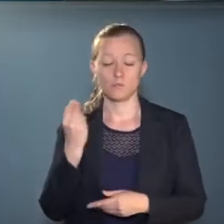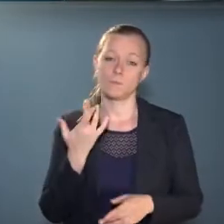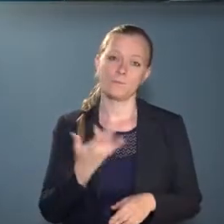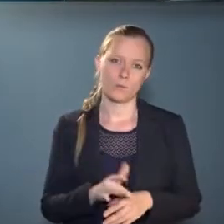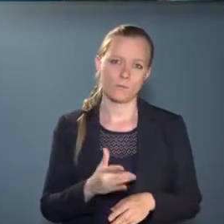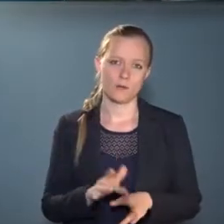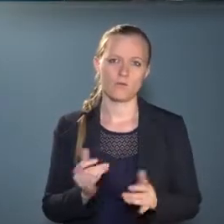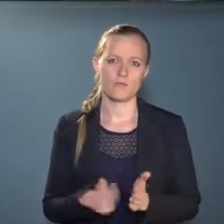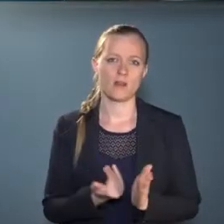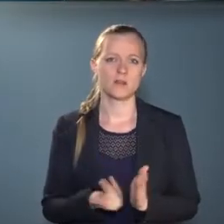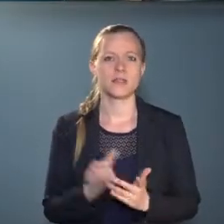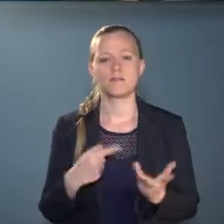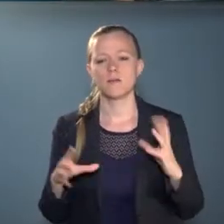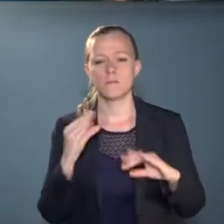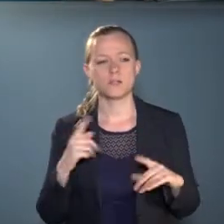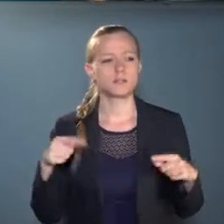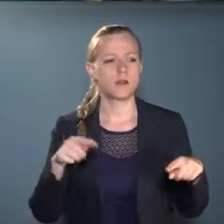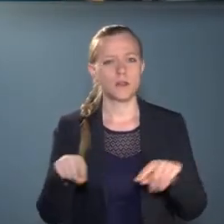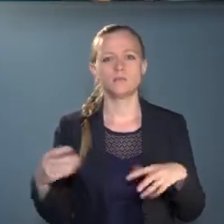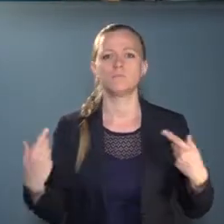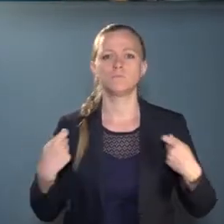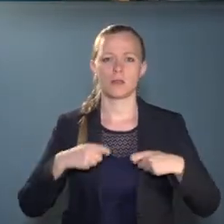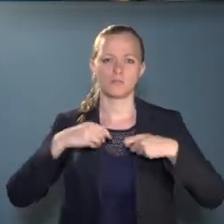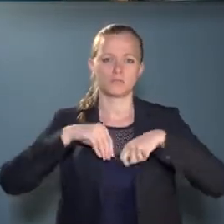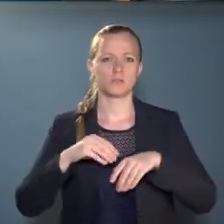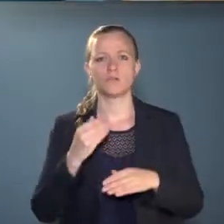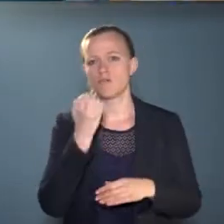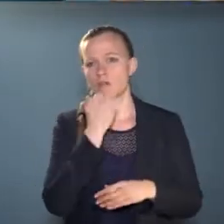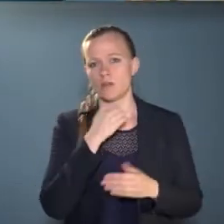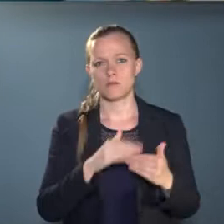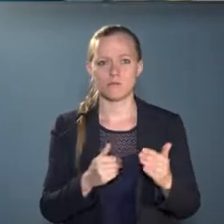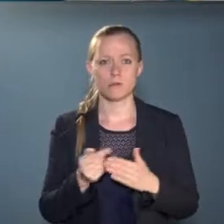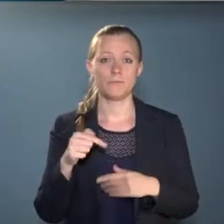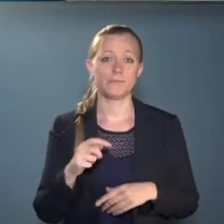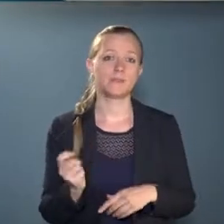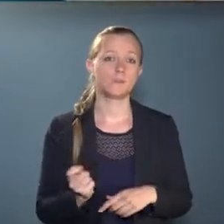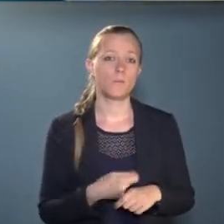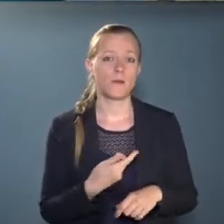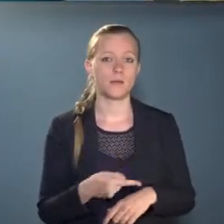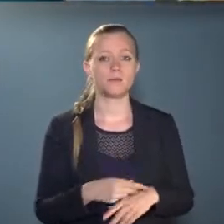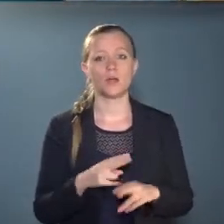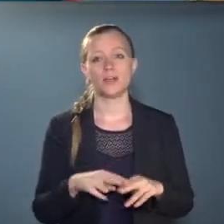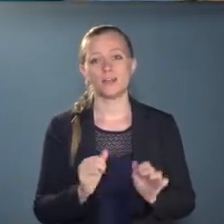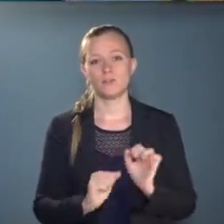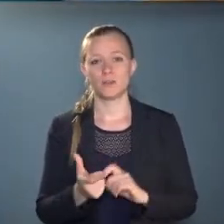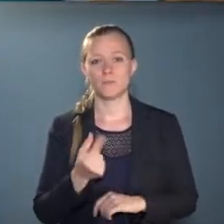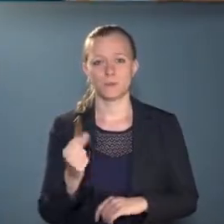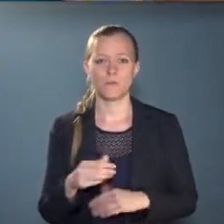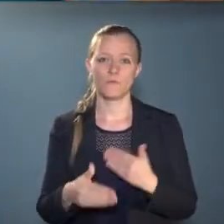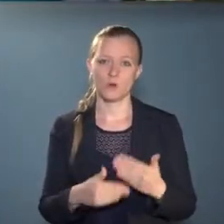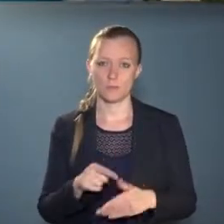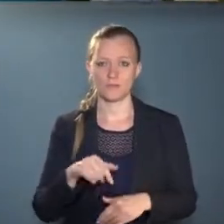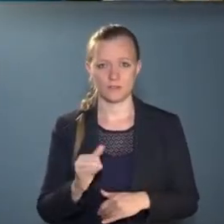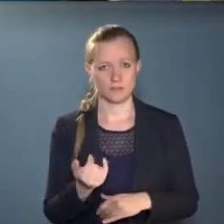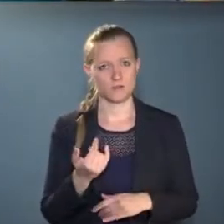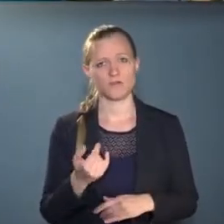igyekszünk felhasználni ezeket a tapasztalatokat és beépíteni a saját gyakorlatunkba. Itt Kőbányán a rendvédelmi napon folyamatosan idén is